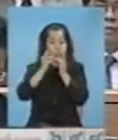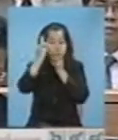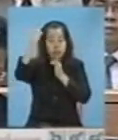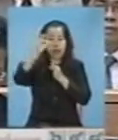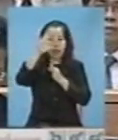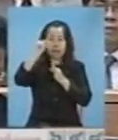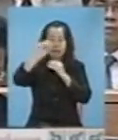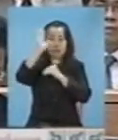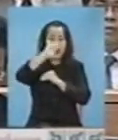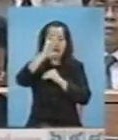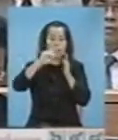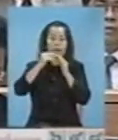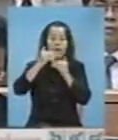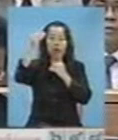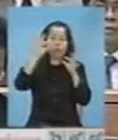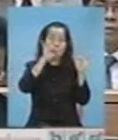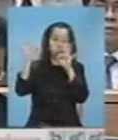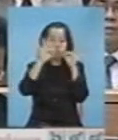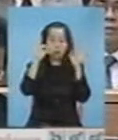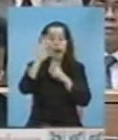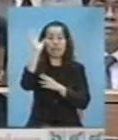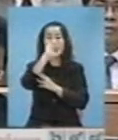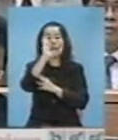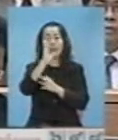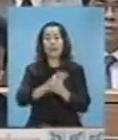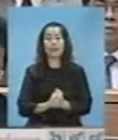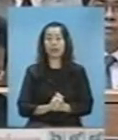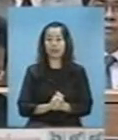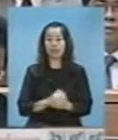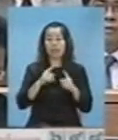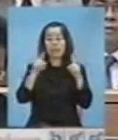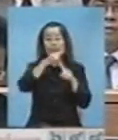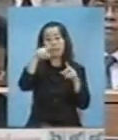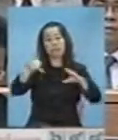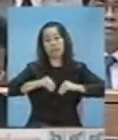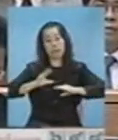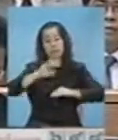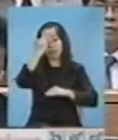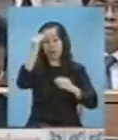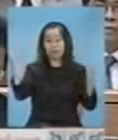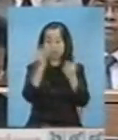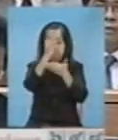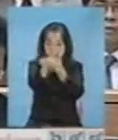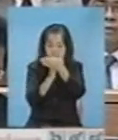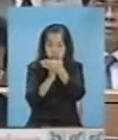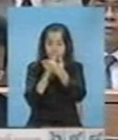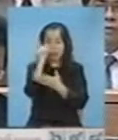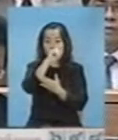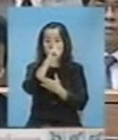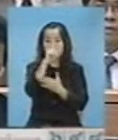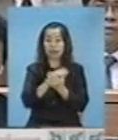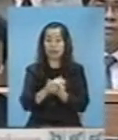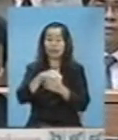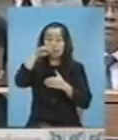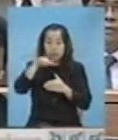120วันหลังจากนั้นเพราะเดี๋ยวจะเป็นการถ่วงการทำประชามติแต่ท่านไม่เอาครับท่านลดครึ่งราคาลงม